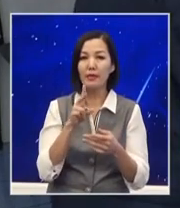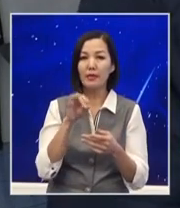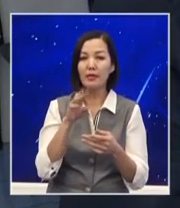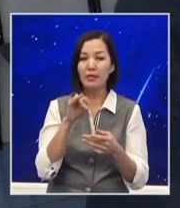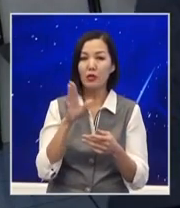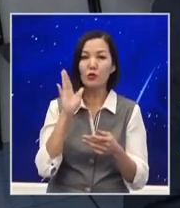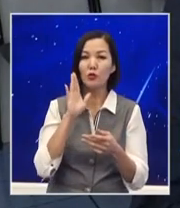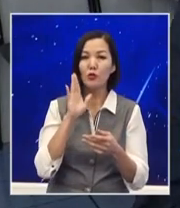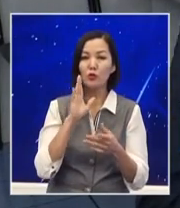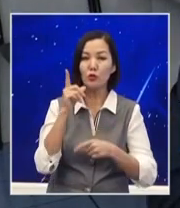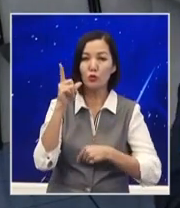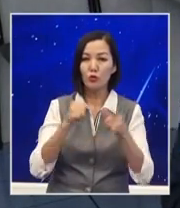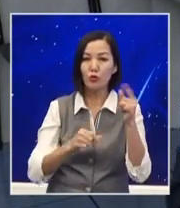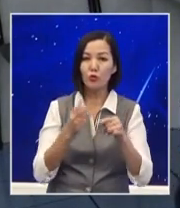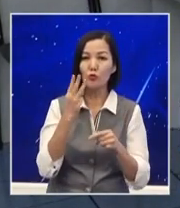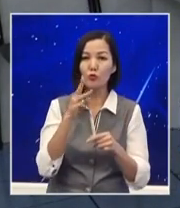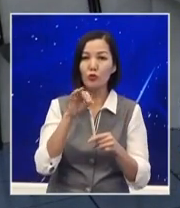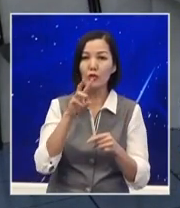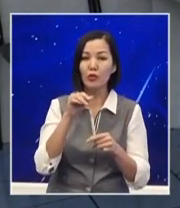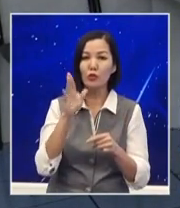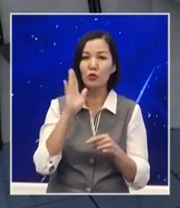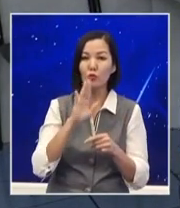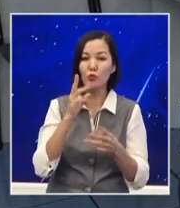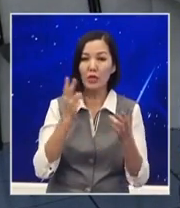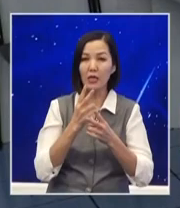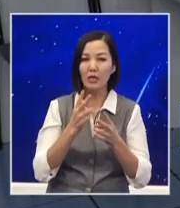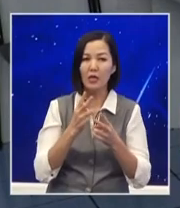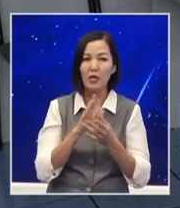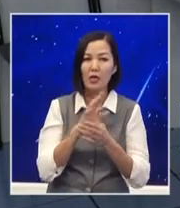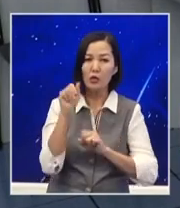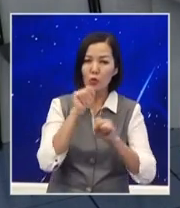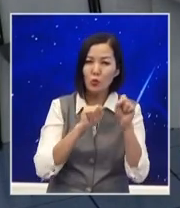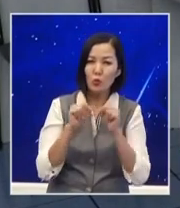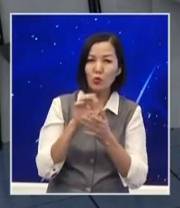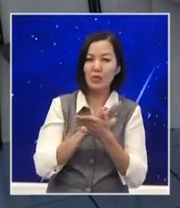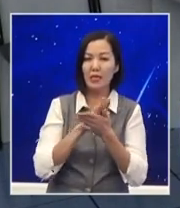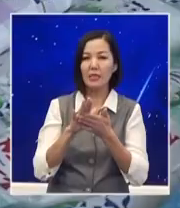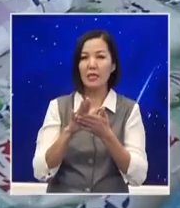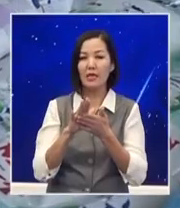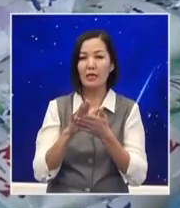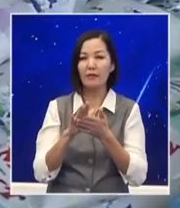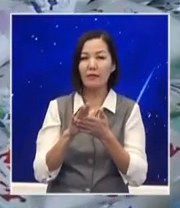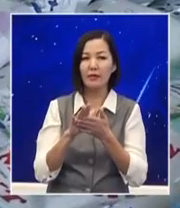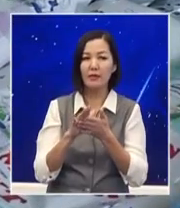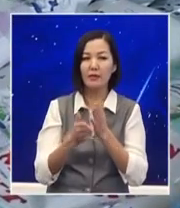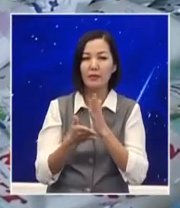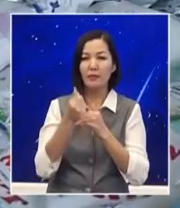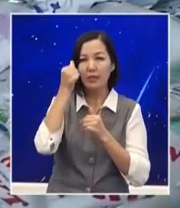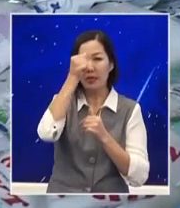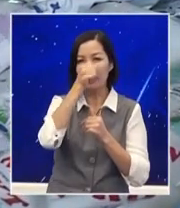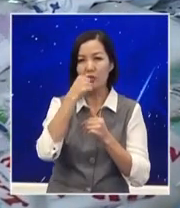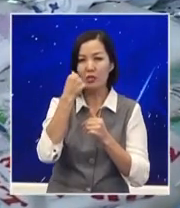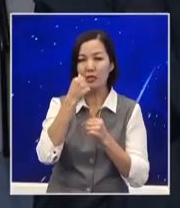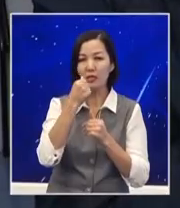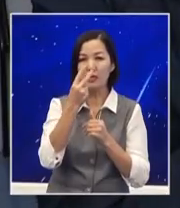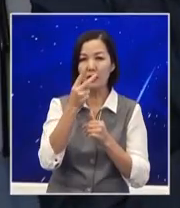үшін бізге 3 литр су кету керек. Оның жуғаны бар, жаңа тазалағаны бар, бәріне 3 литр су кетеді. Былтыр мен